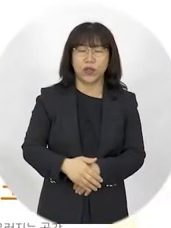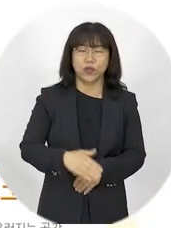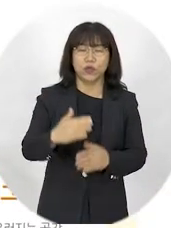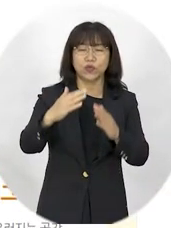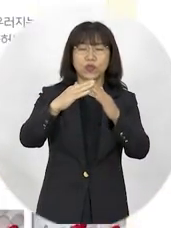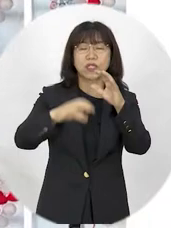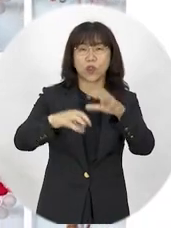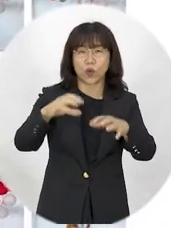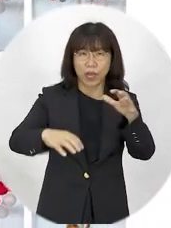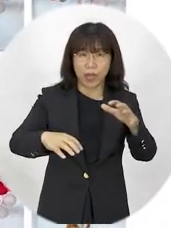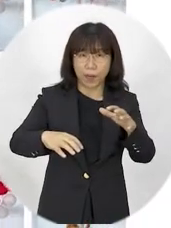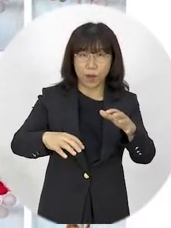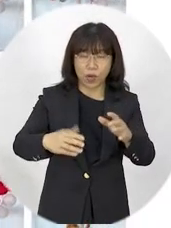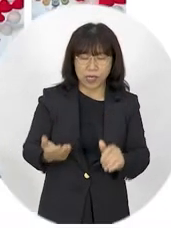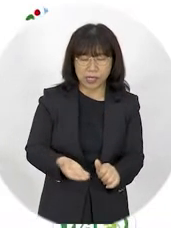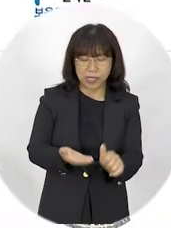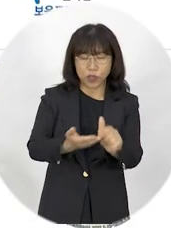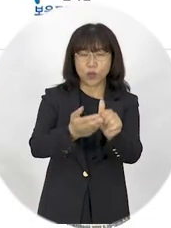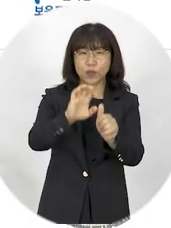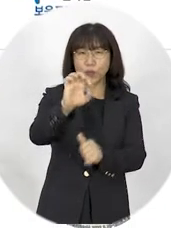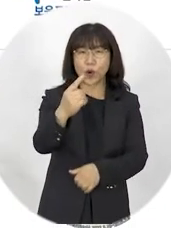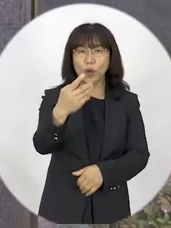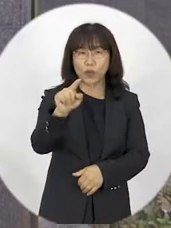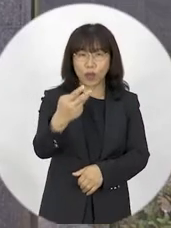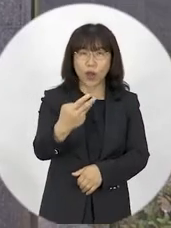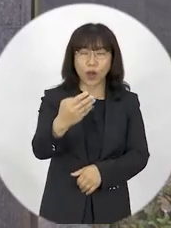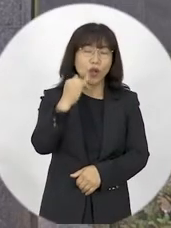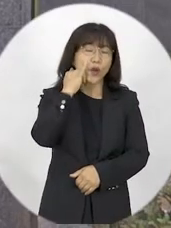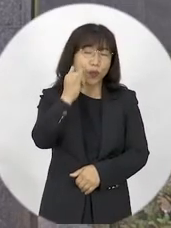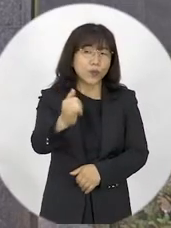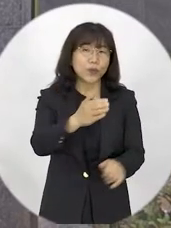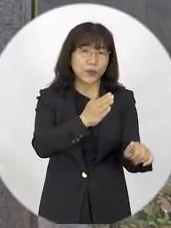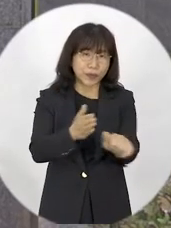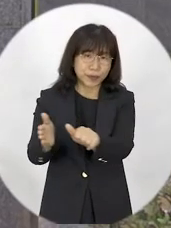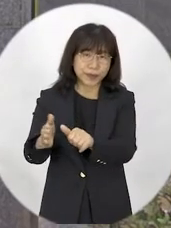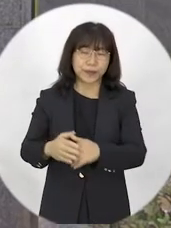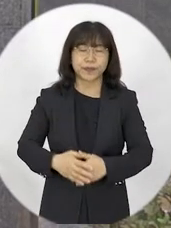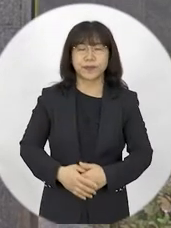포털이나 우리 동네 키움센터 강서 5호점으로 문의하면 됩니다.